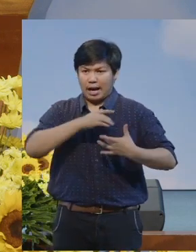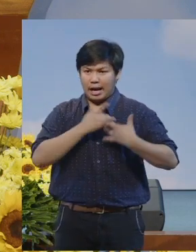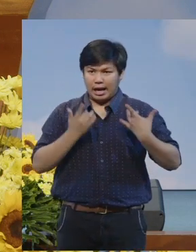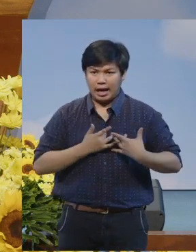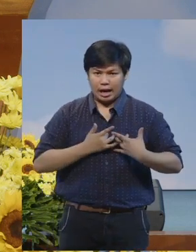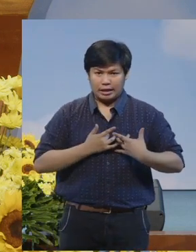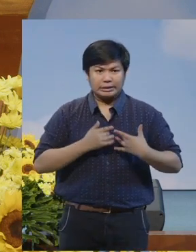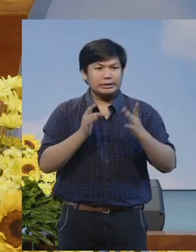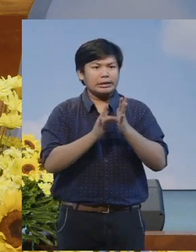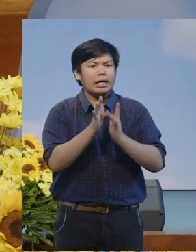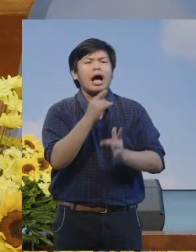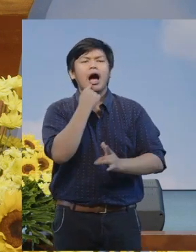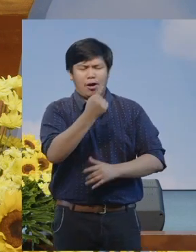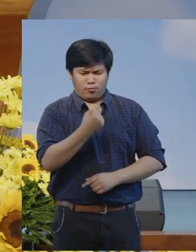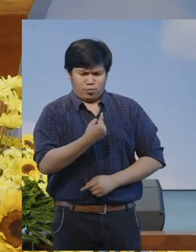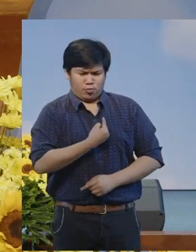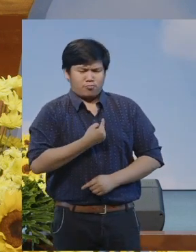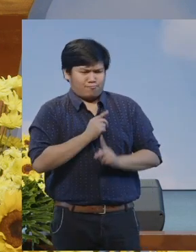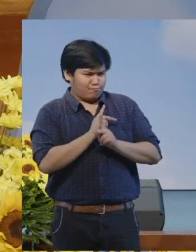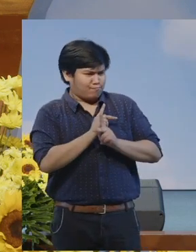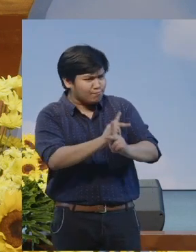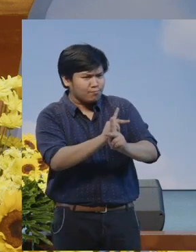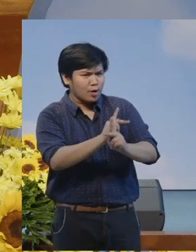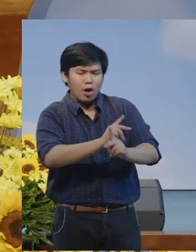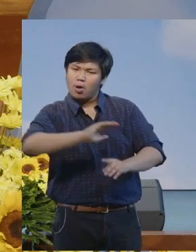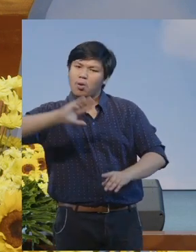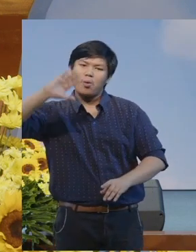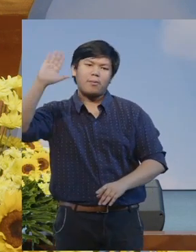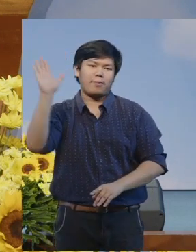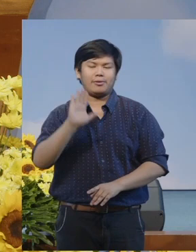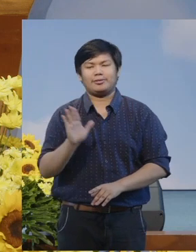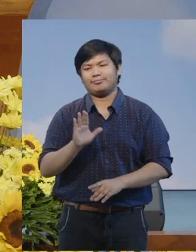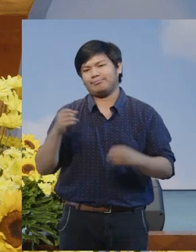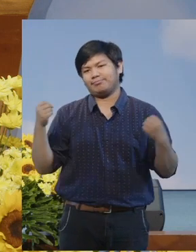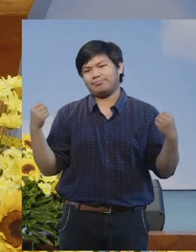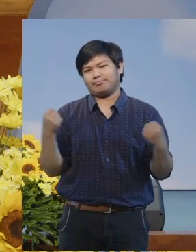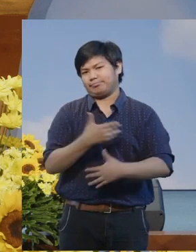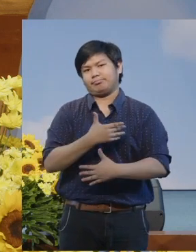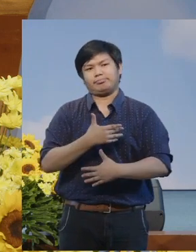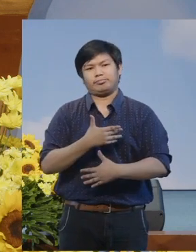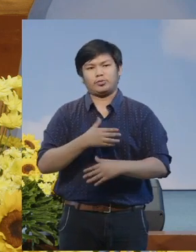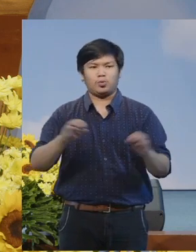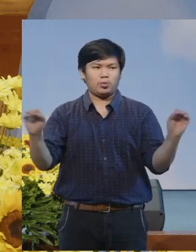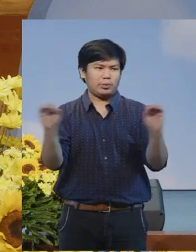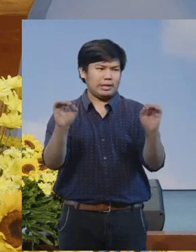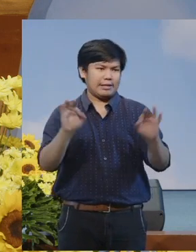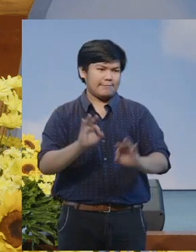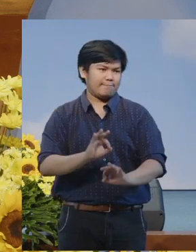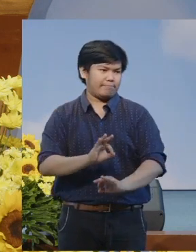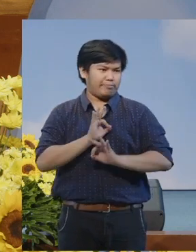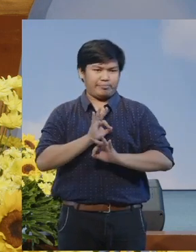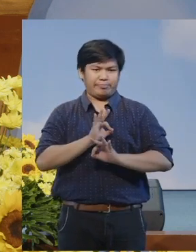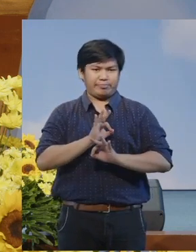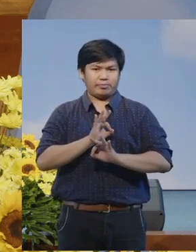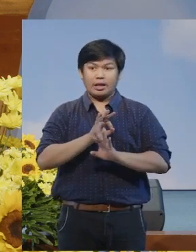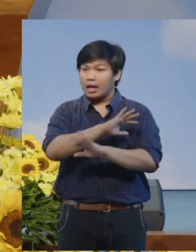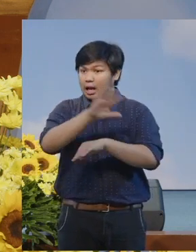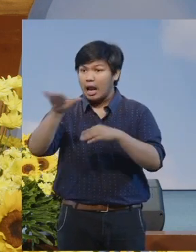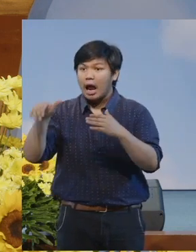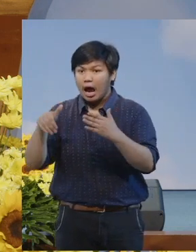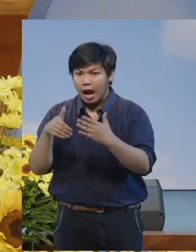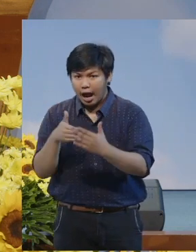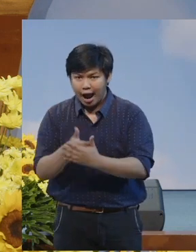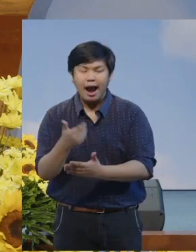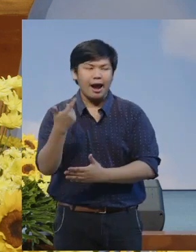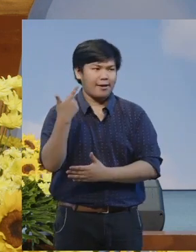I," sabi niya. "Therefore, do not be afraid." Lahat tayo ay may